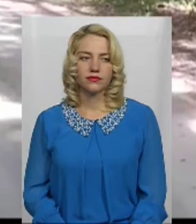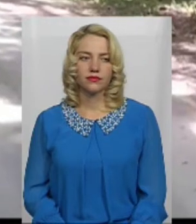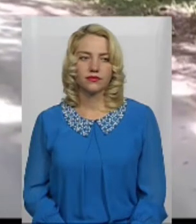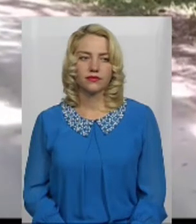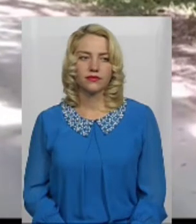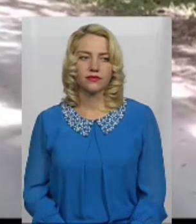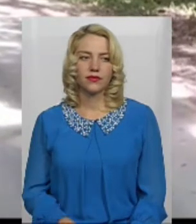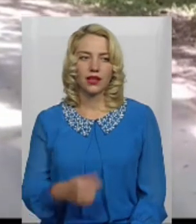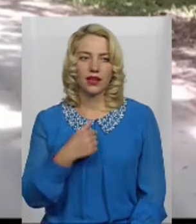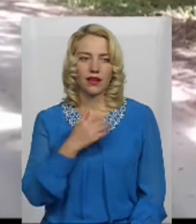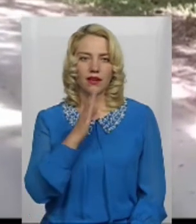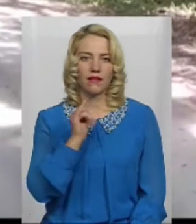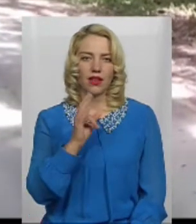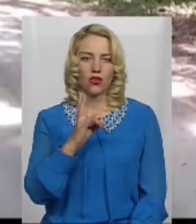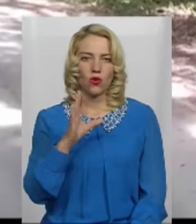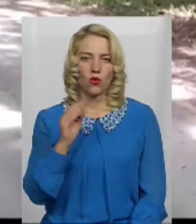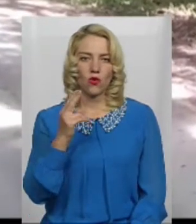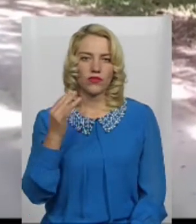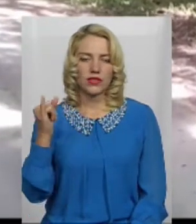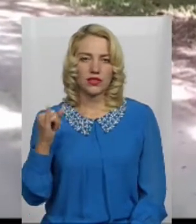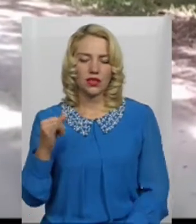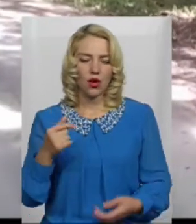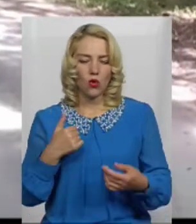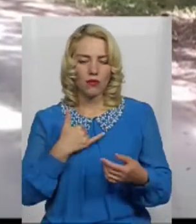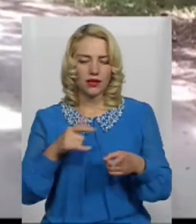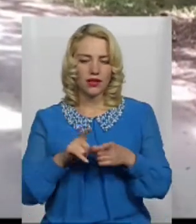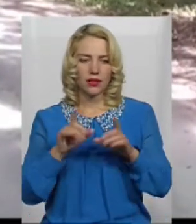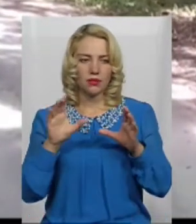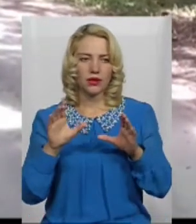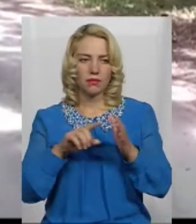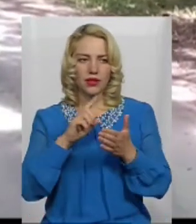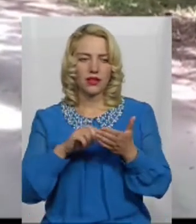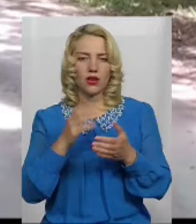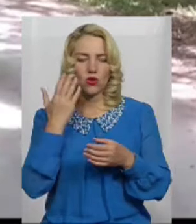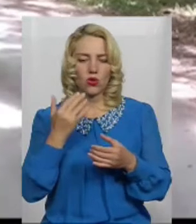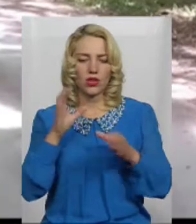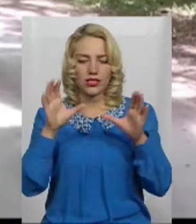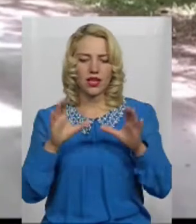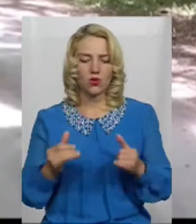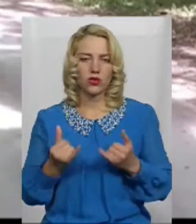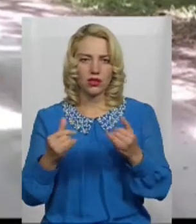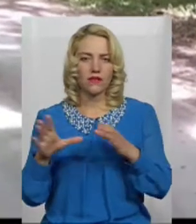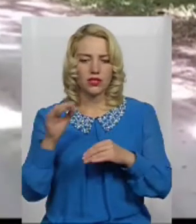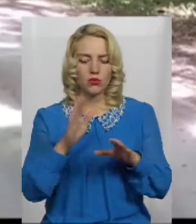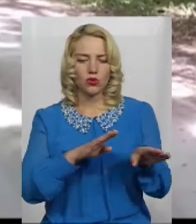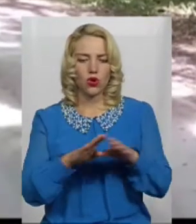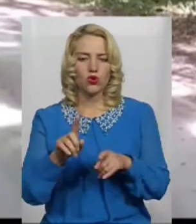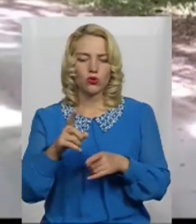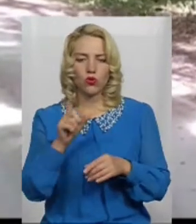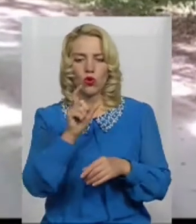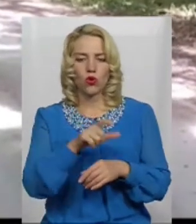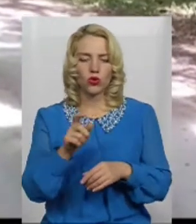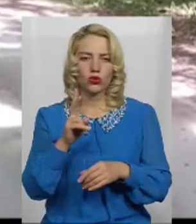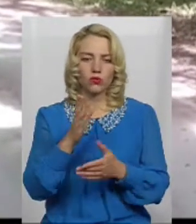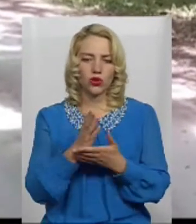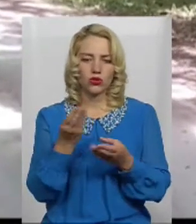Я з Вінькові. У мене таке запитання. Коли закони будуть для всіх однакові? Чому люди, які мають гроші і владу,